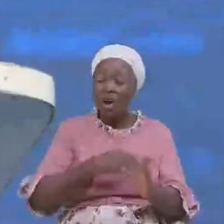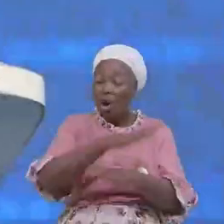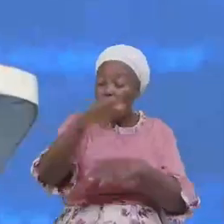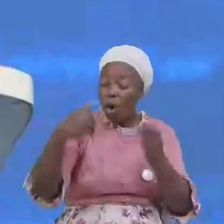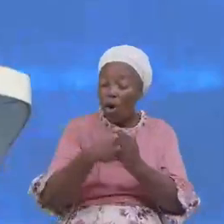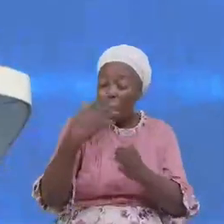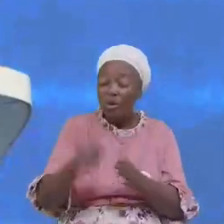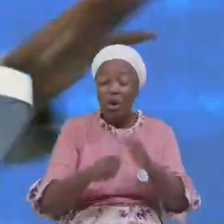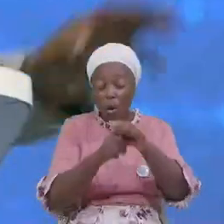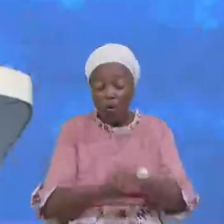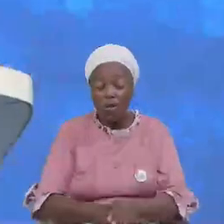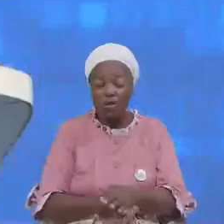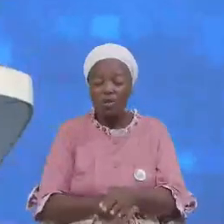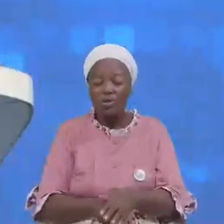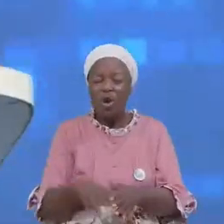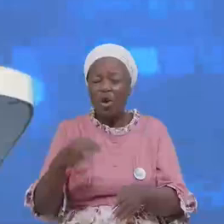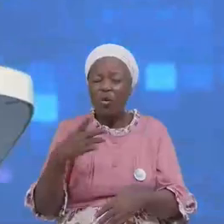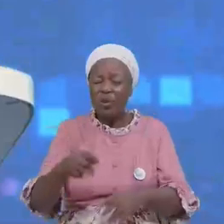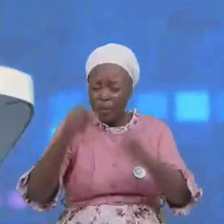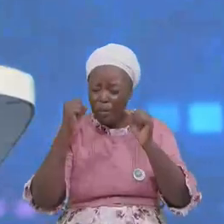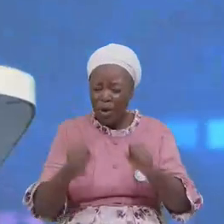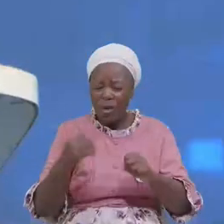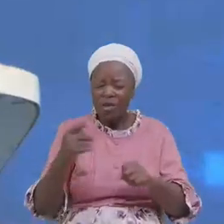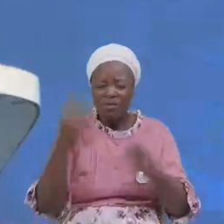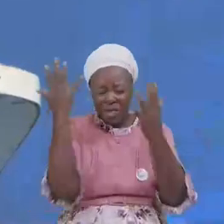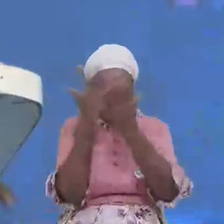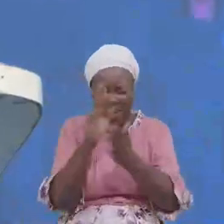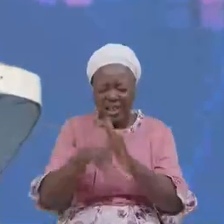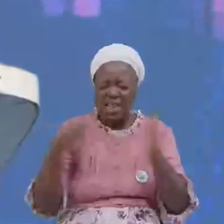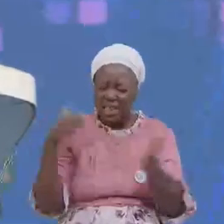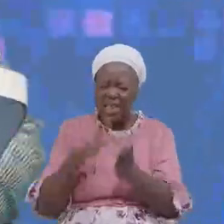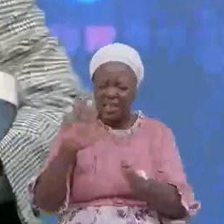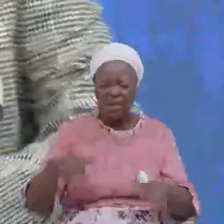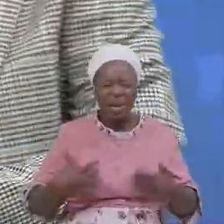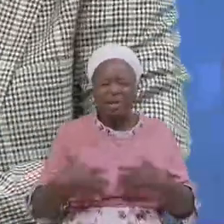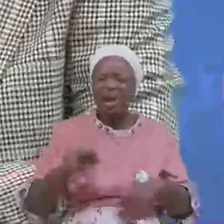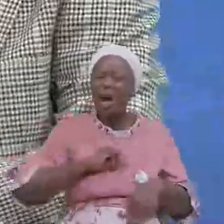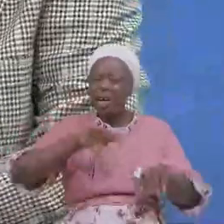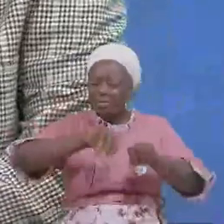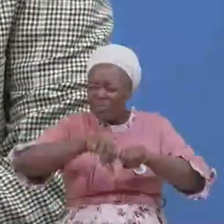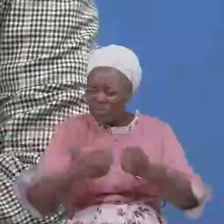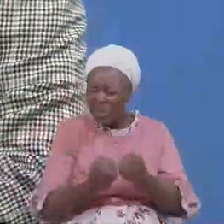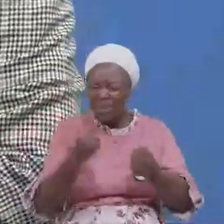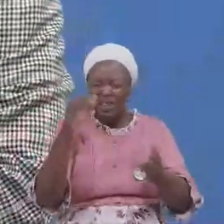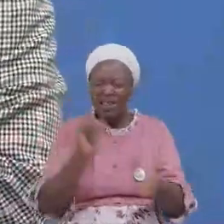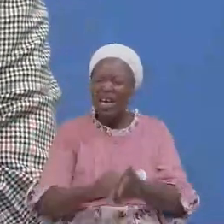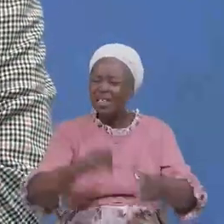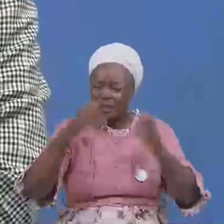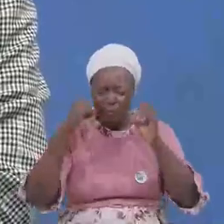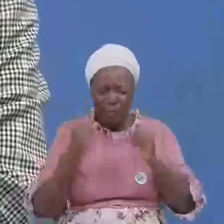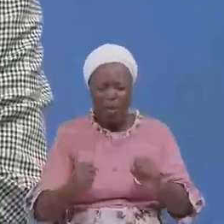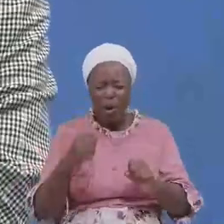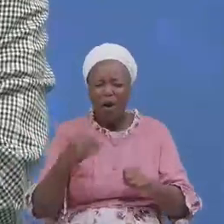Toutes les oppressions, les puissants des ténèbres contre votre vie, je brise cette